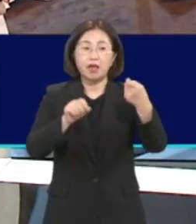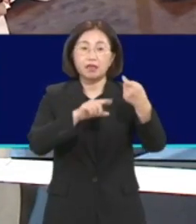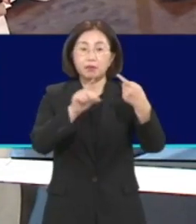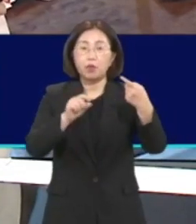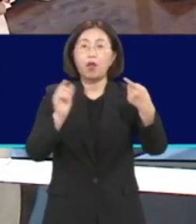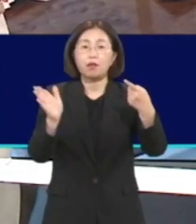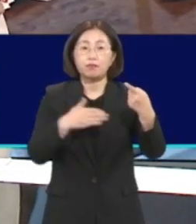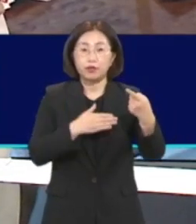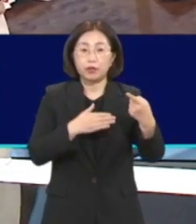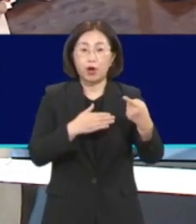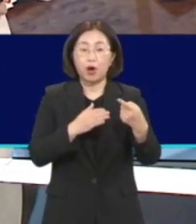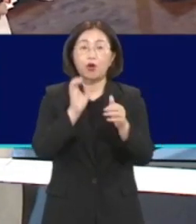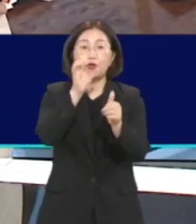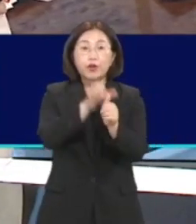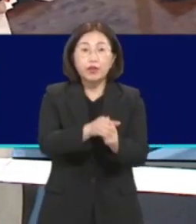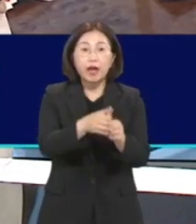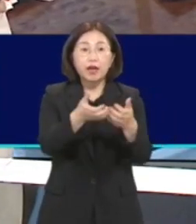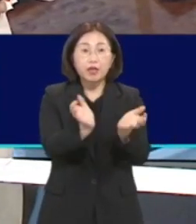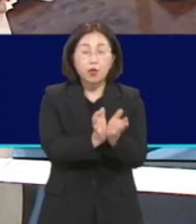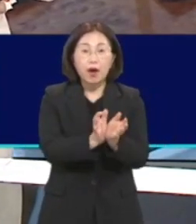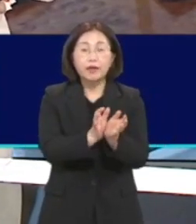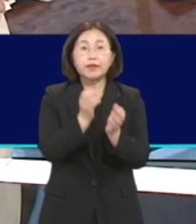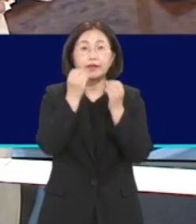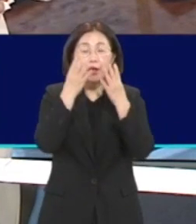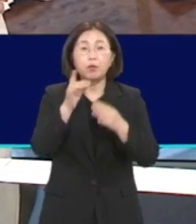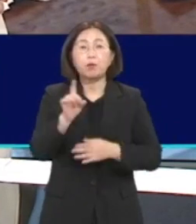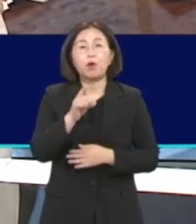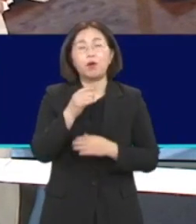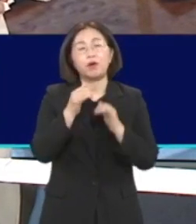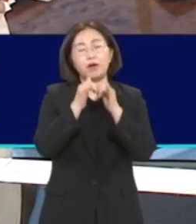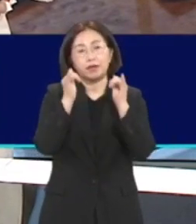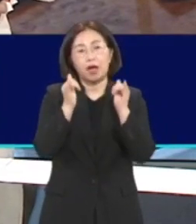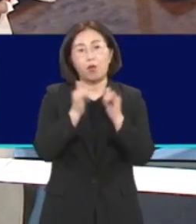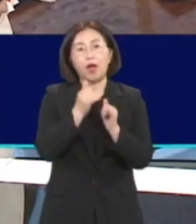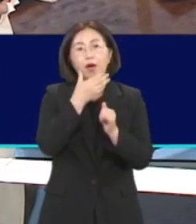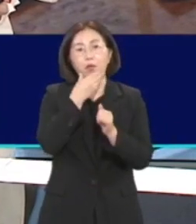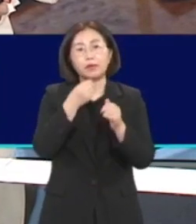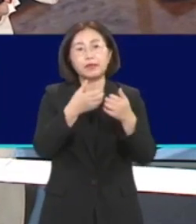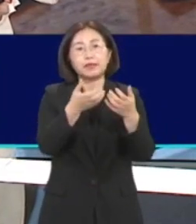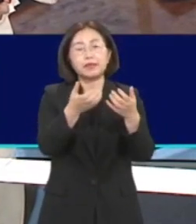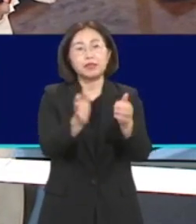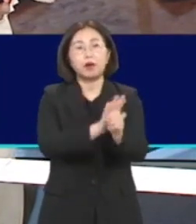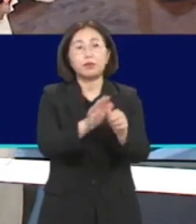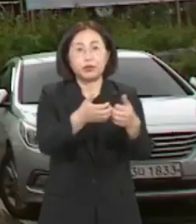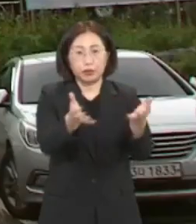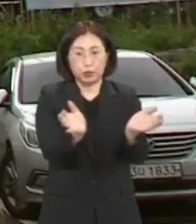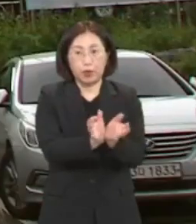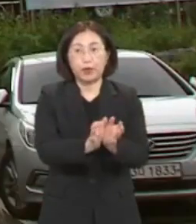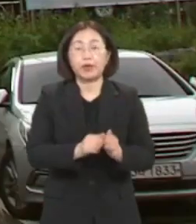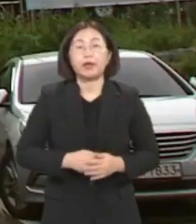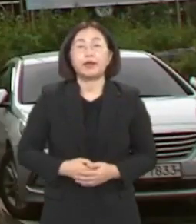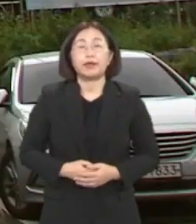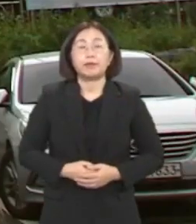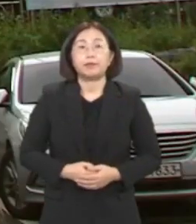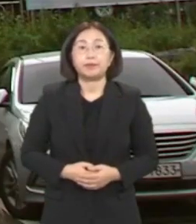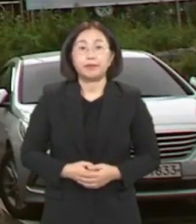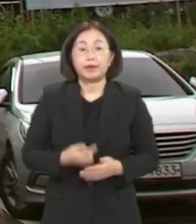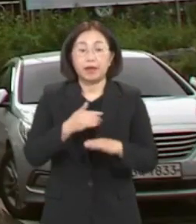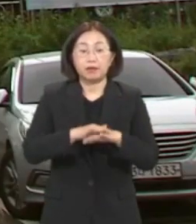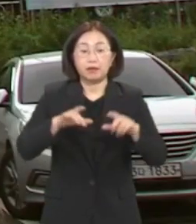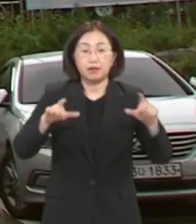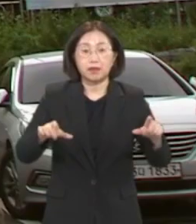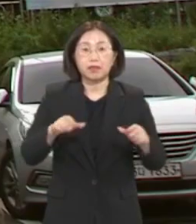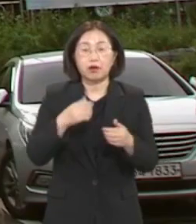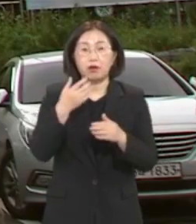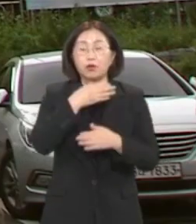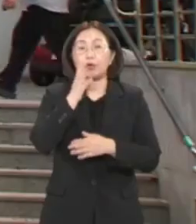운영은 시 출연 기관인 대전 사회서비스원이 맡게 됐습니다 보도의 조혜원 기자입니다 대전 지역